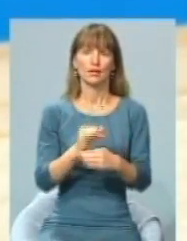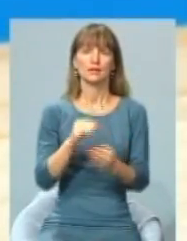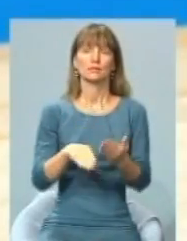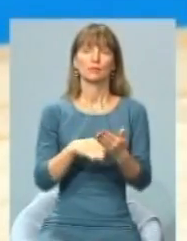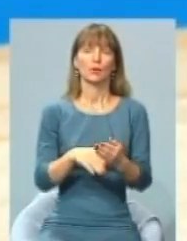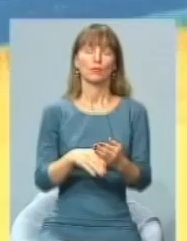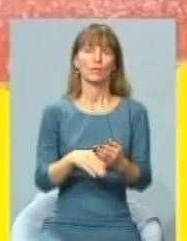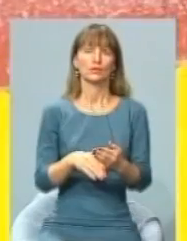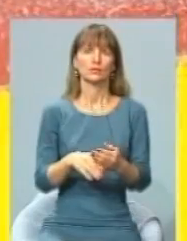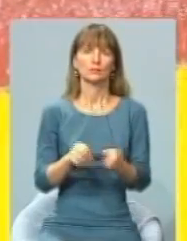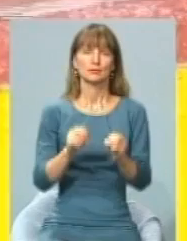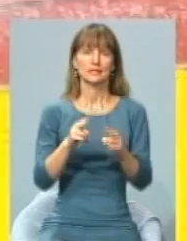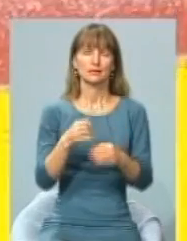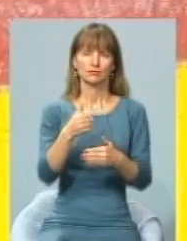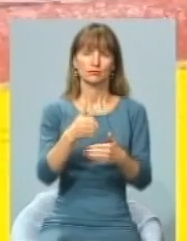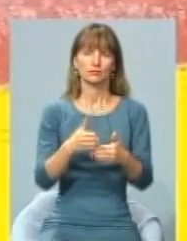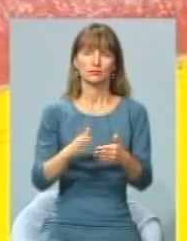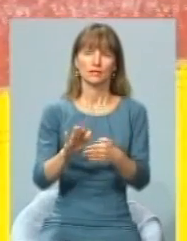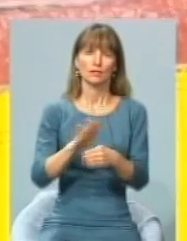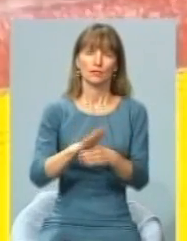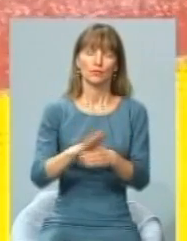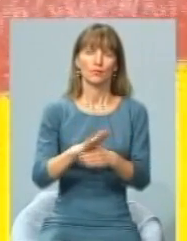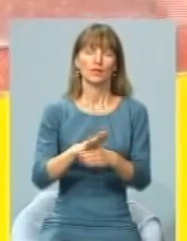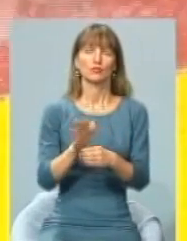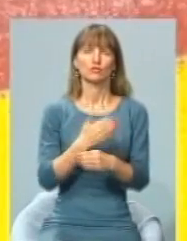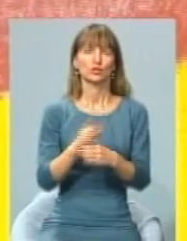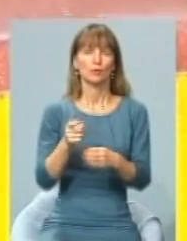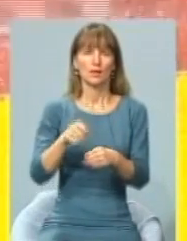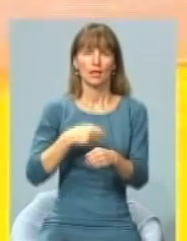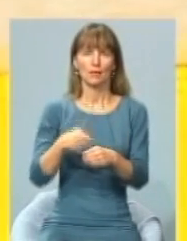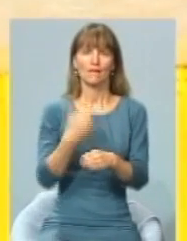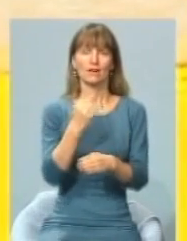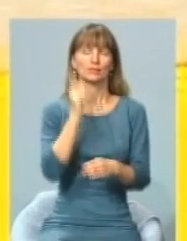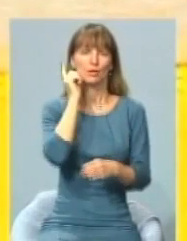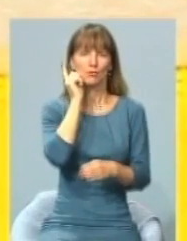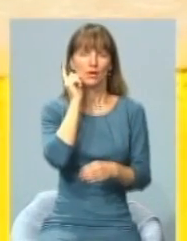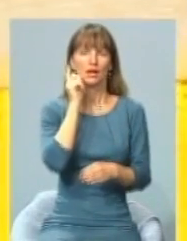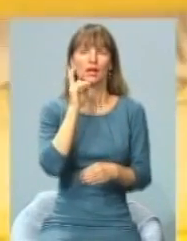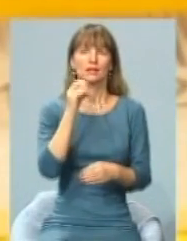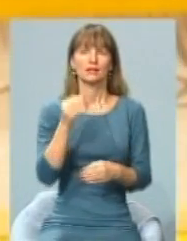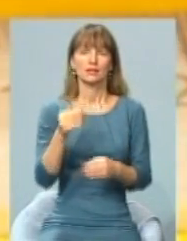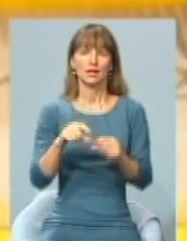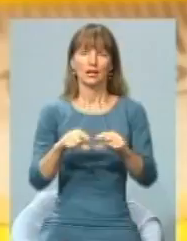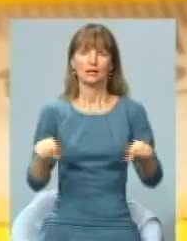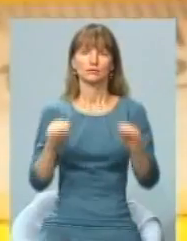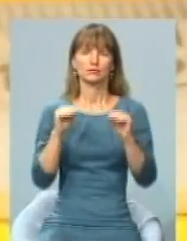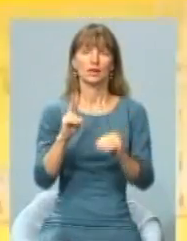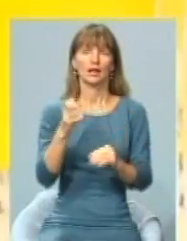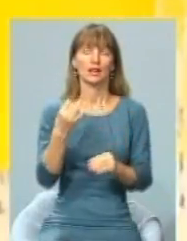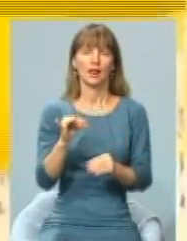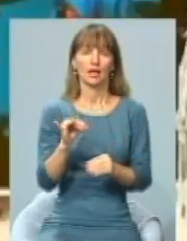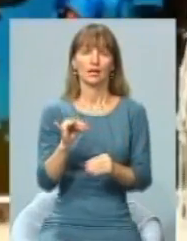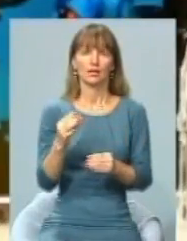допомогою наждачного паперу відполіруйте деталі, аби вони не подряпали ваш телефон. На лінійку нанесіть клей та закріпіть